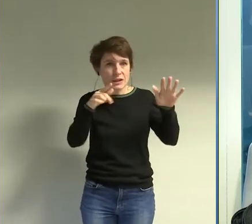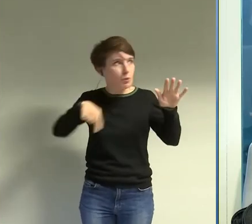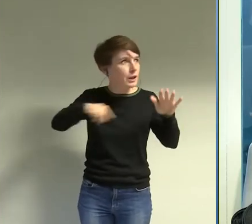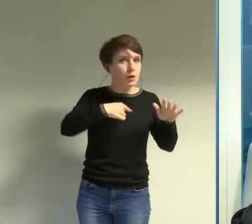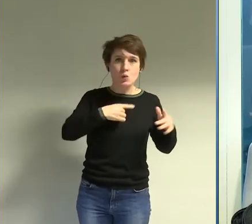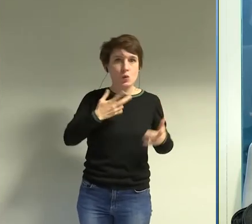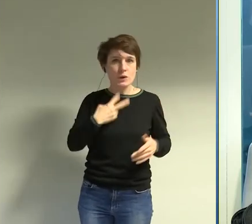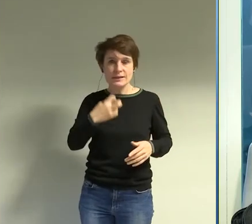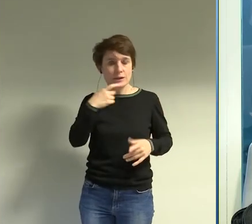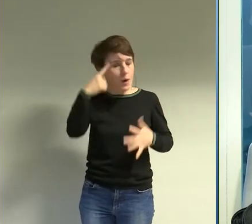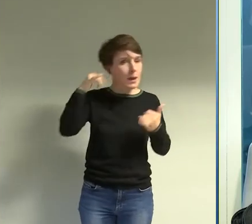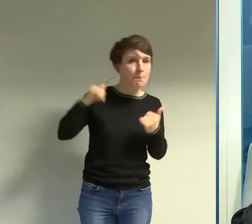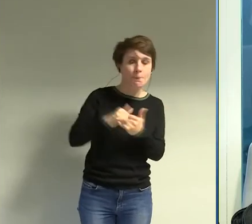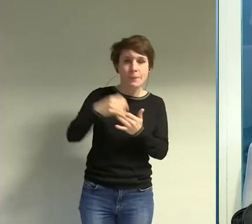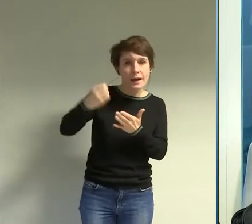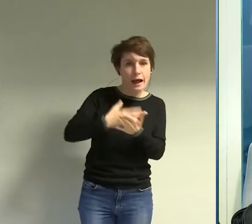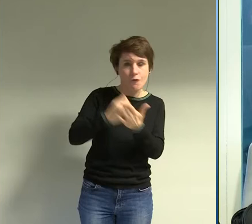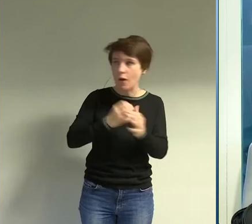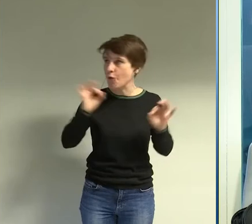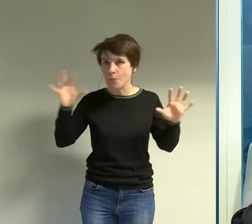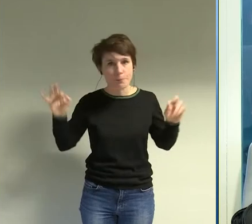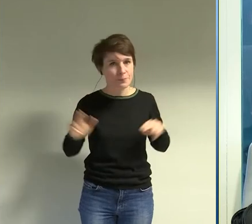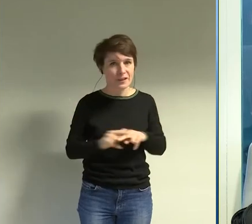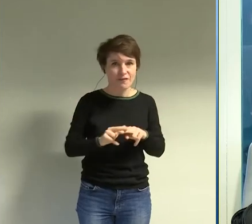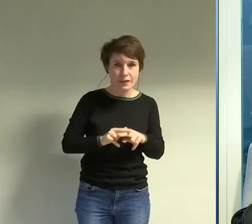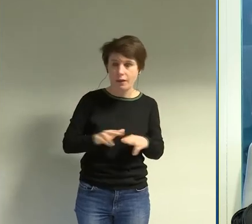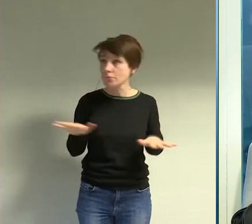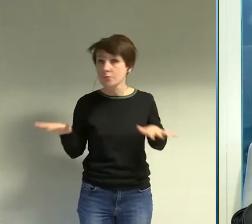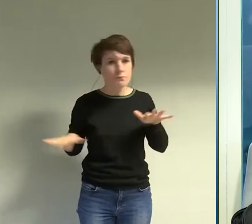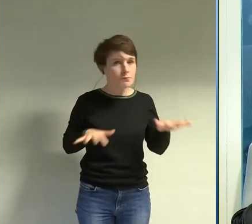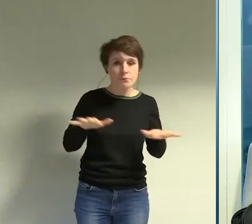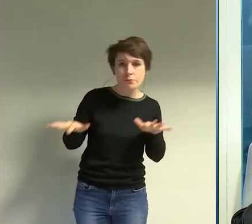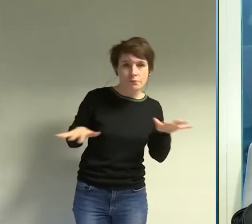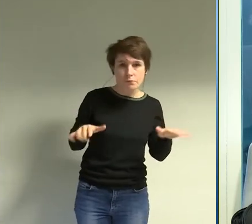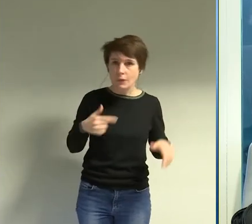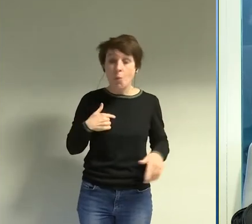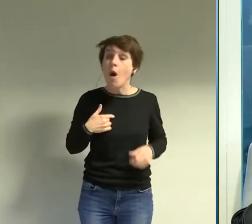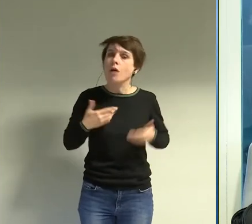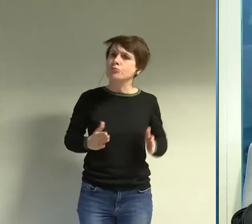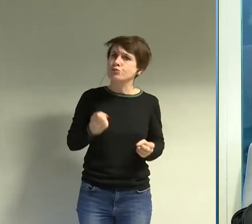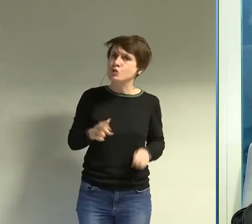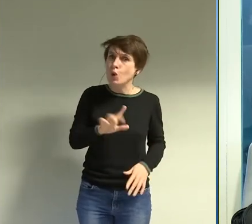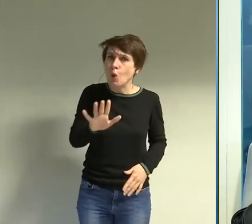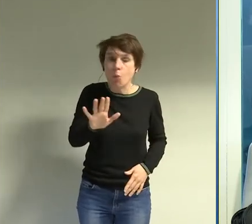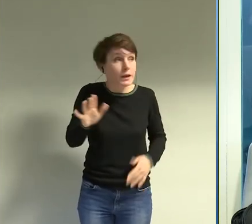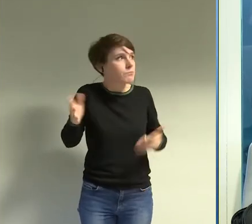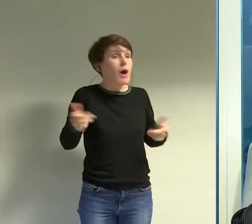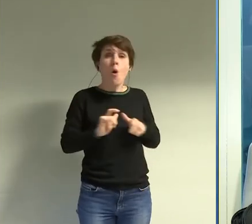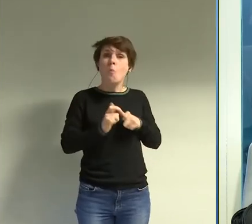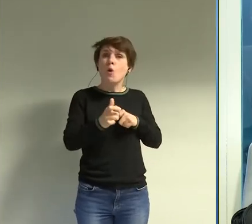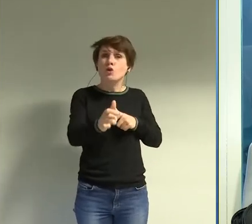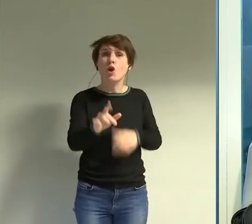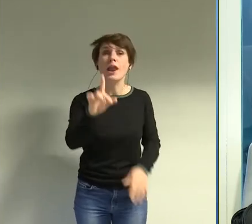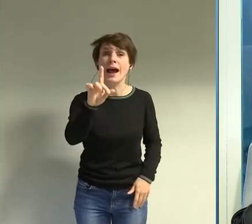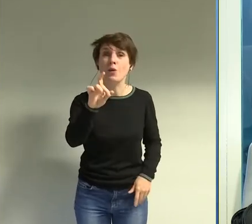été informés c'est dur à suivre et bien entendu je ne suis je ne suis certain de rien le protocole aquatique concerne peut-être